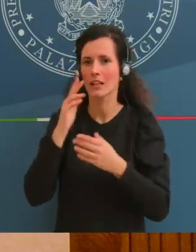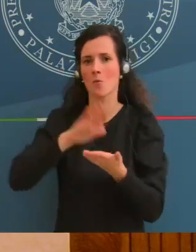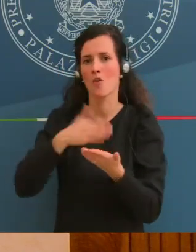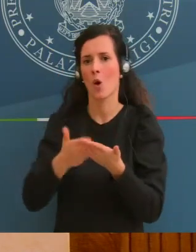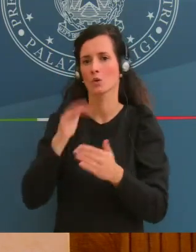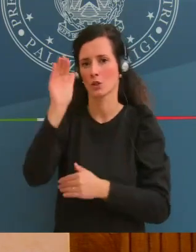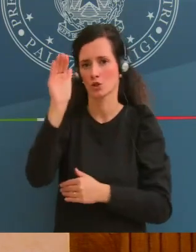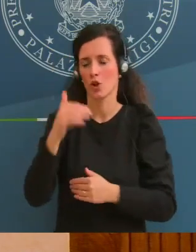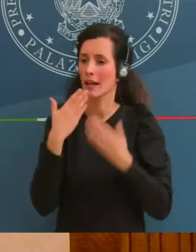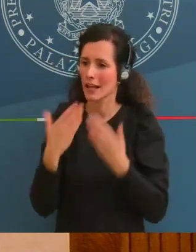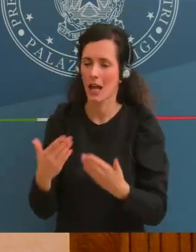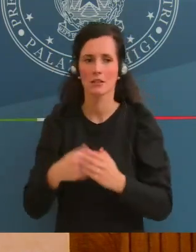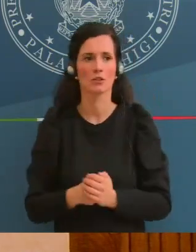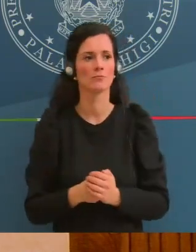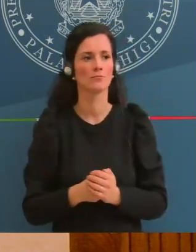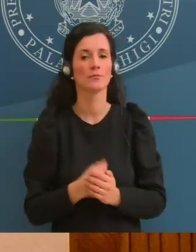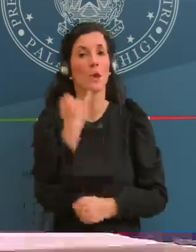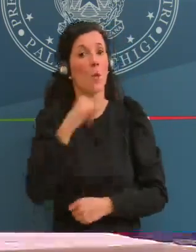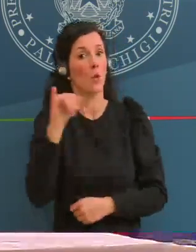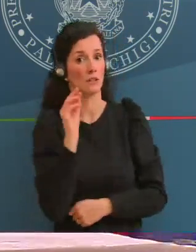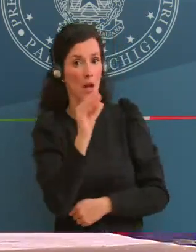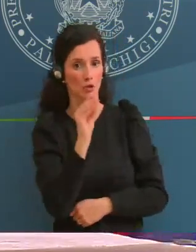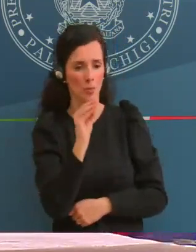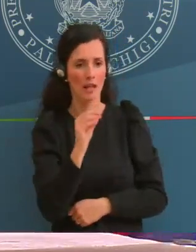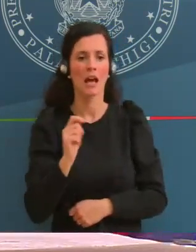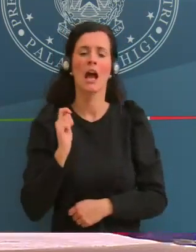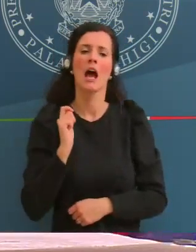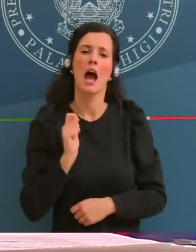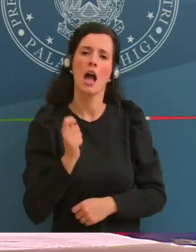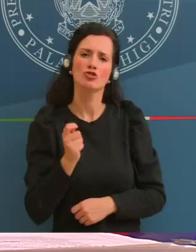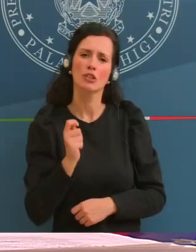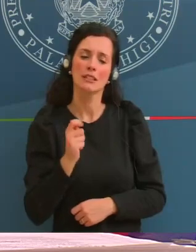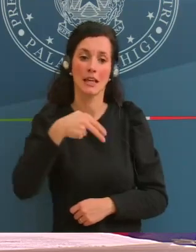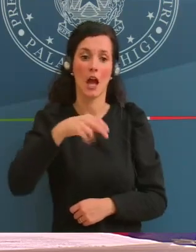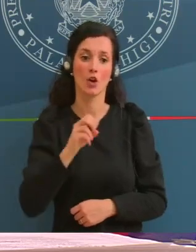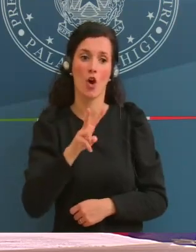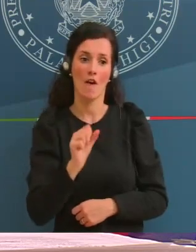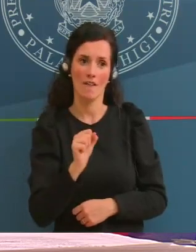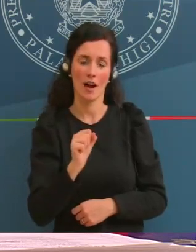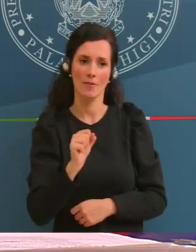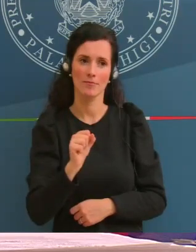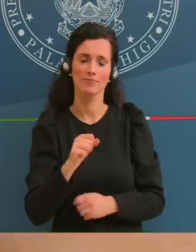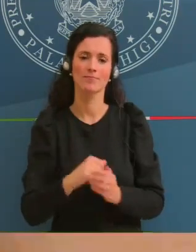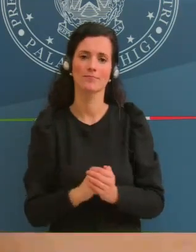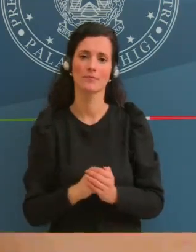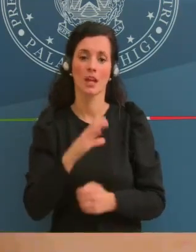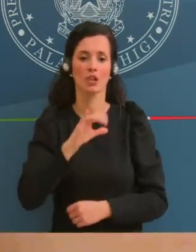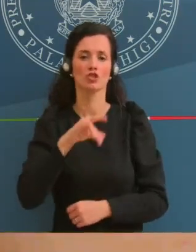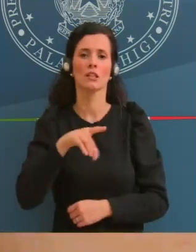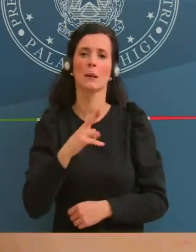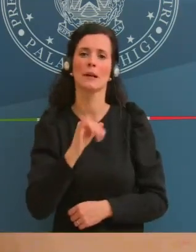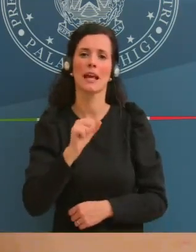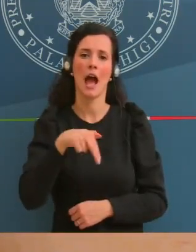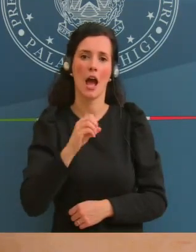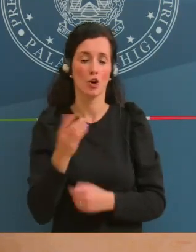cipriano presidente una nuova dei vaccini il vaglio della poliomelite furono debellati